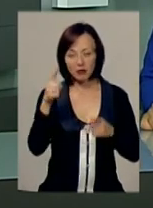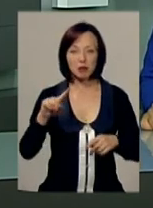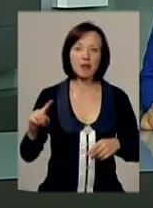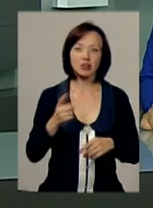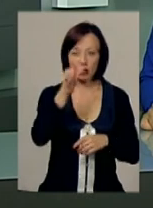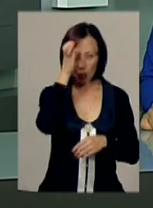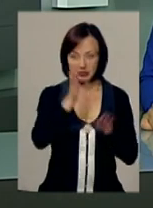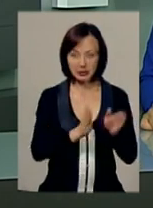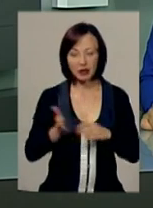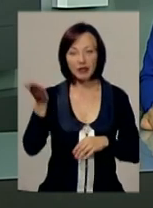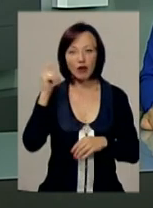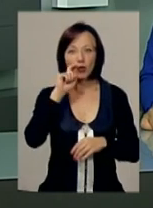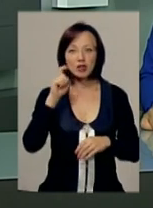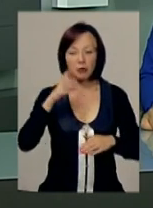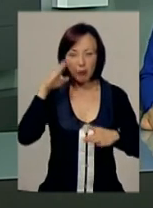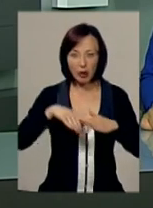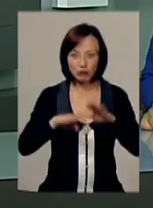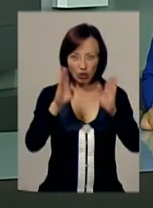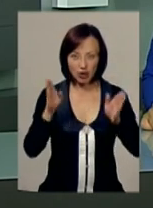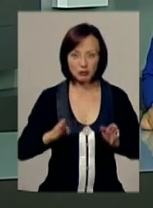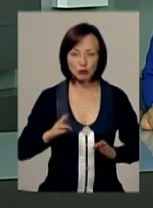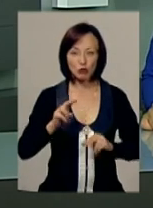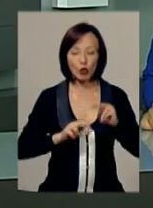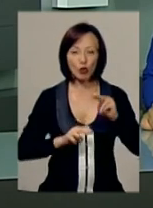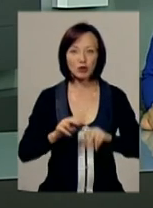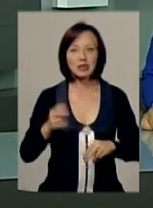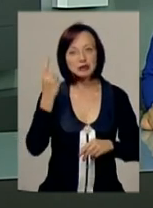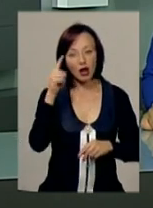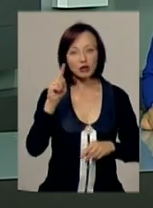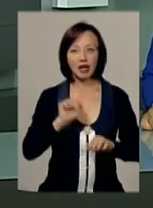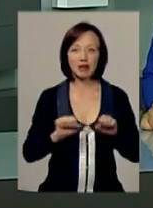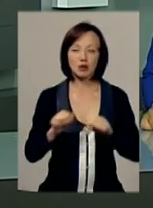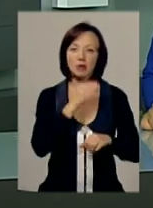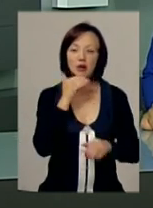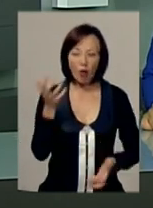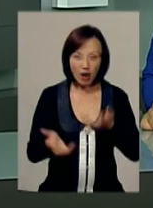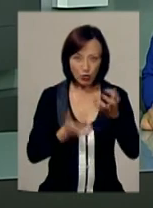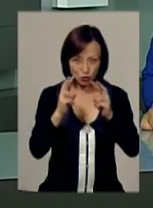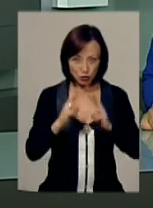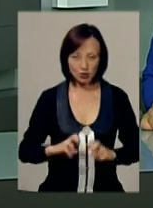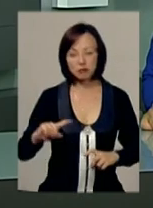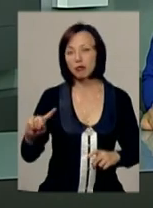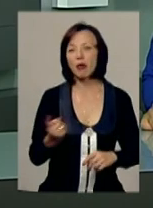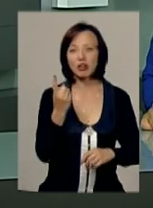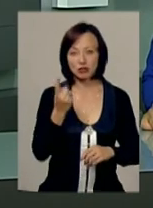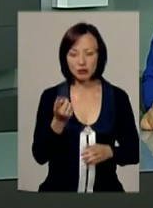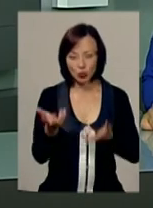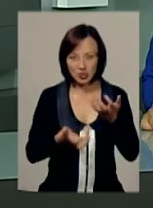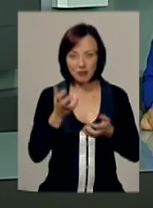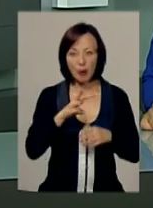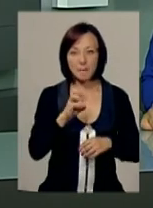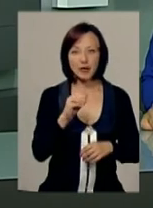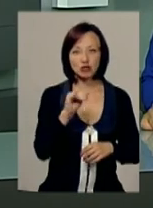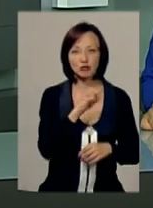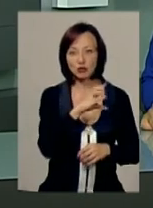систематизації давньоукраїнських печерних споруд, ініціатор та керівник багатьох археологічних досліджень. Першим дослідив Меджибіжську